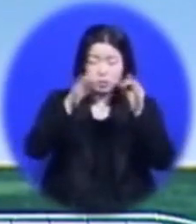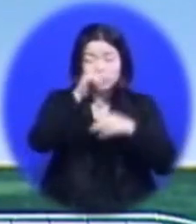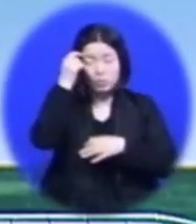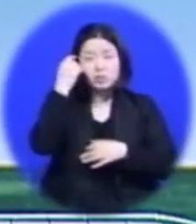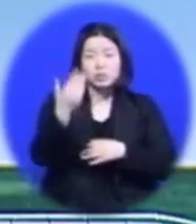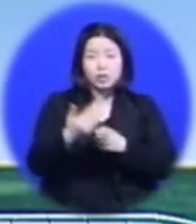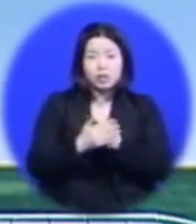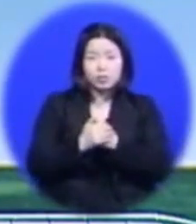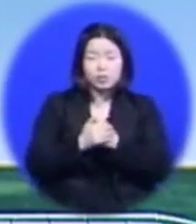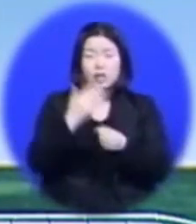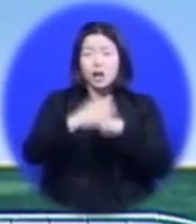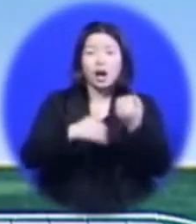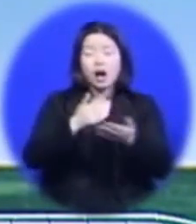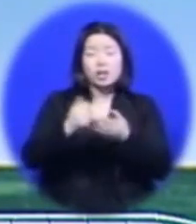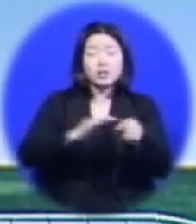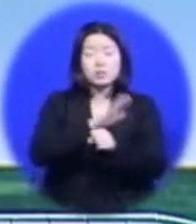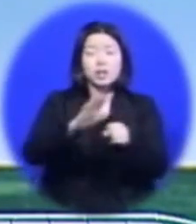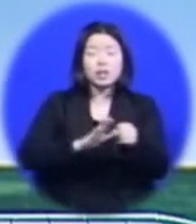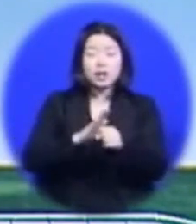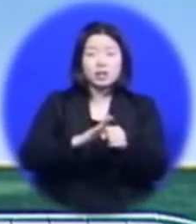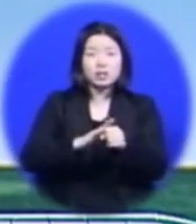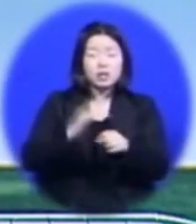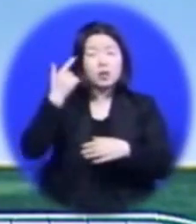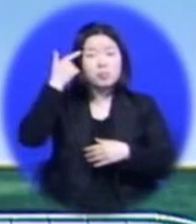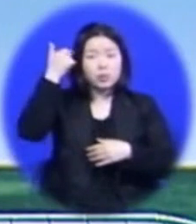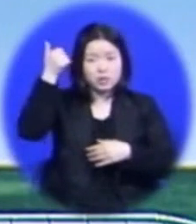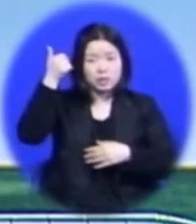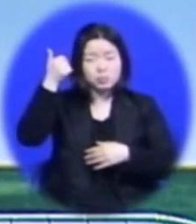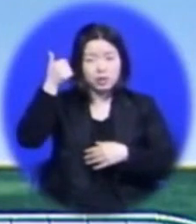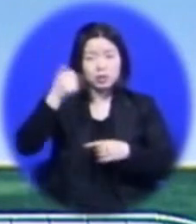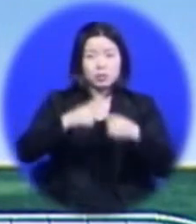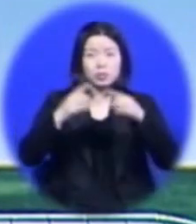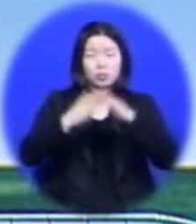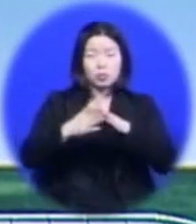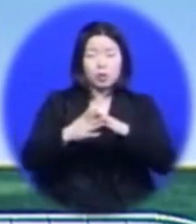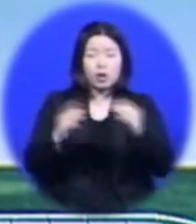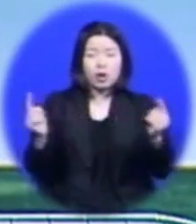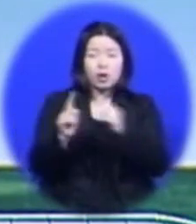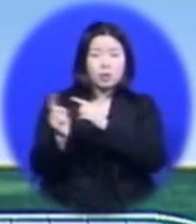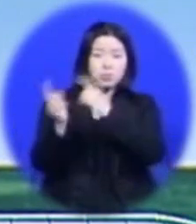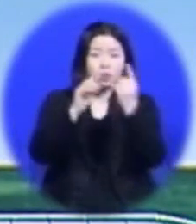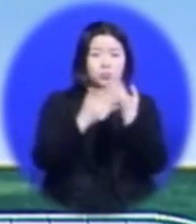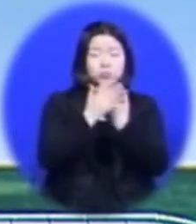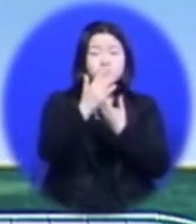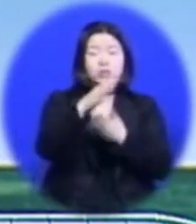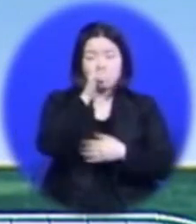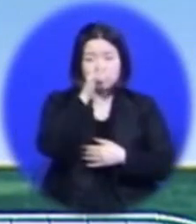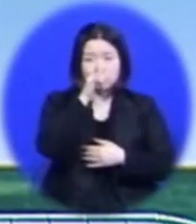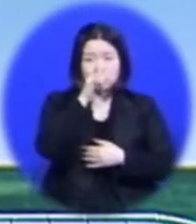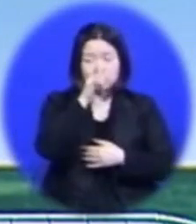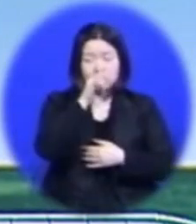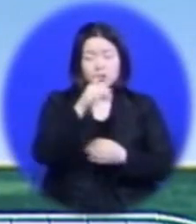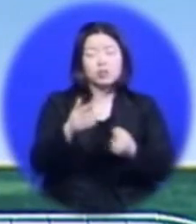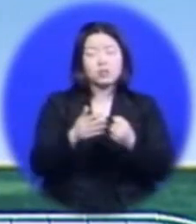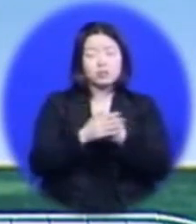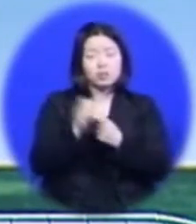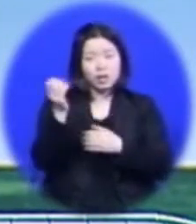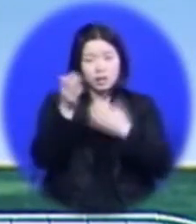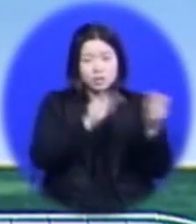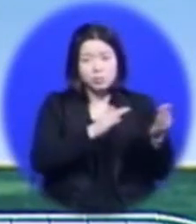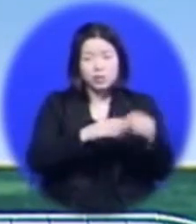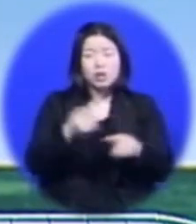하나님이 사랑하는 목사님에게는 교회가 부흥될 테니까. 교회가 아주 작아요. 하나님이